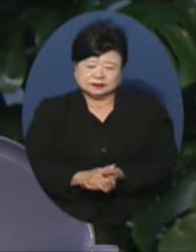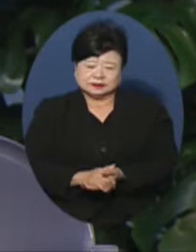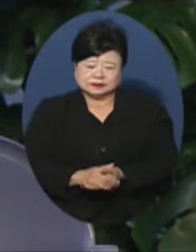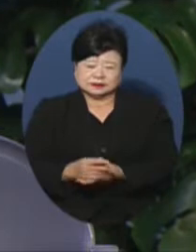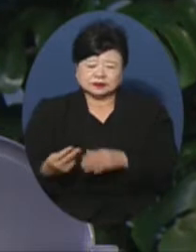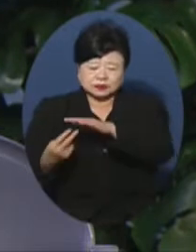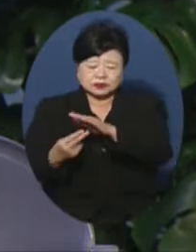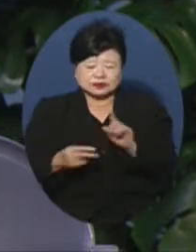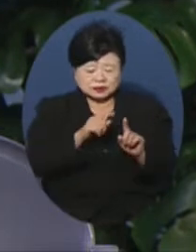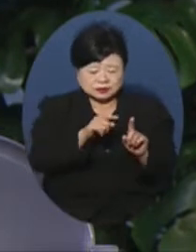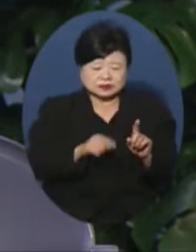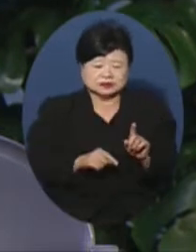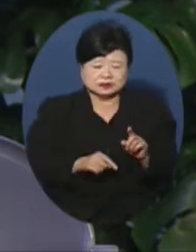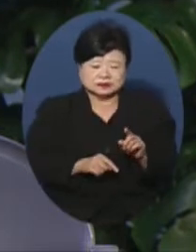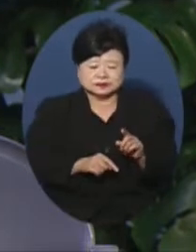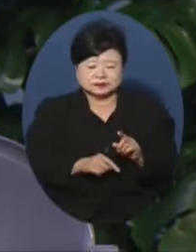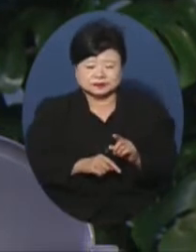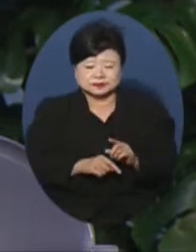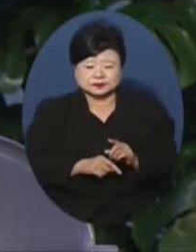요한일서